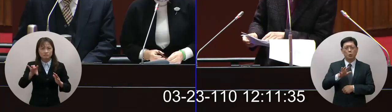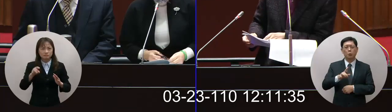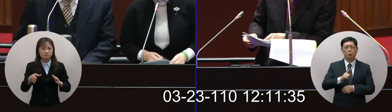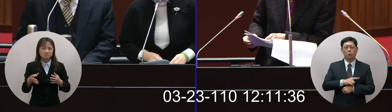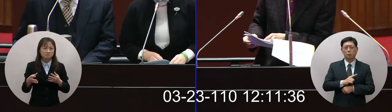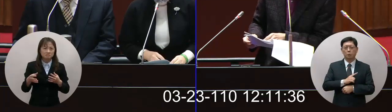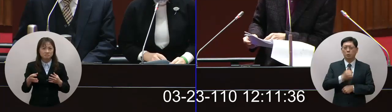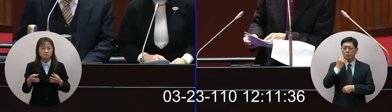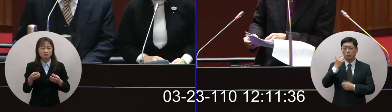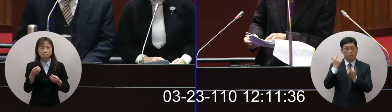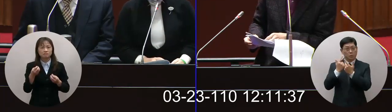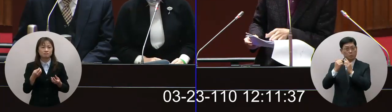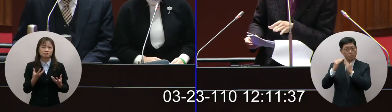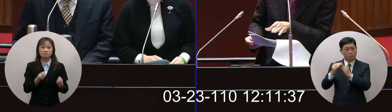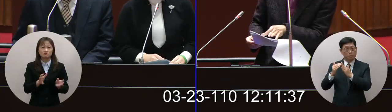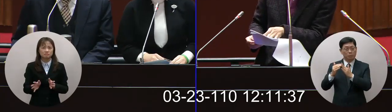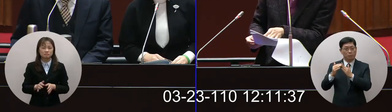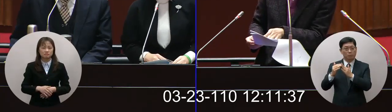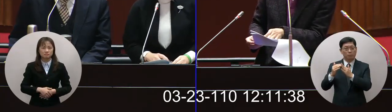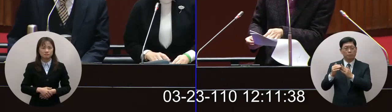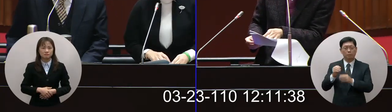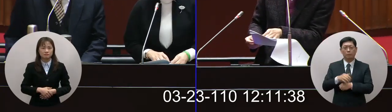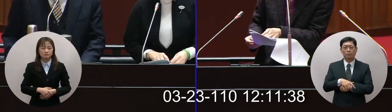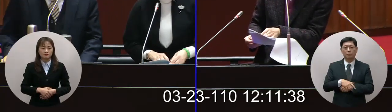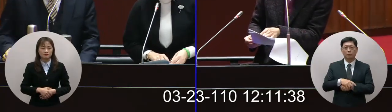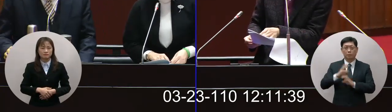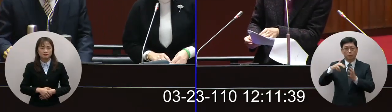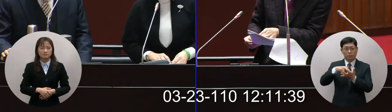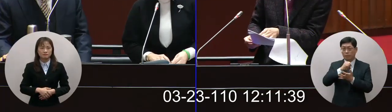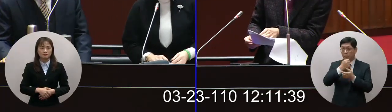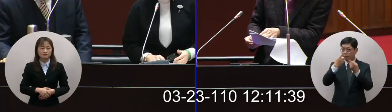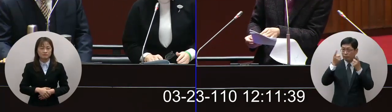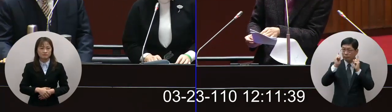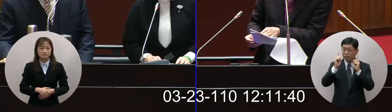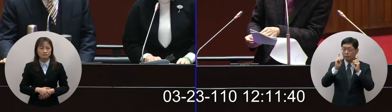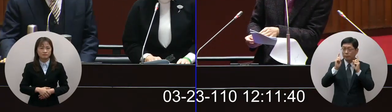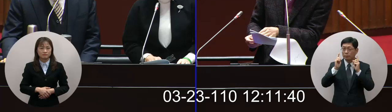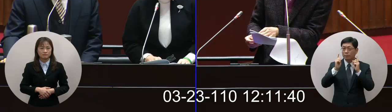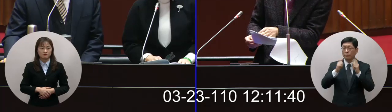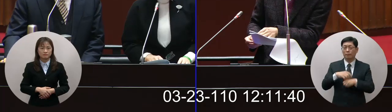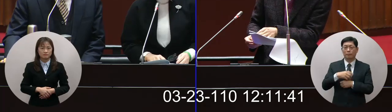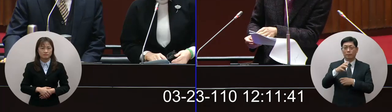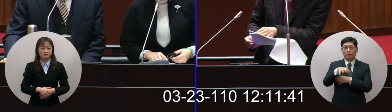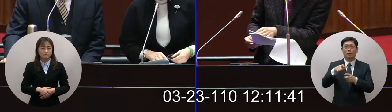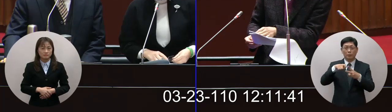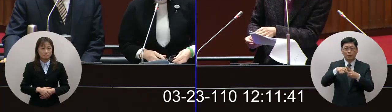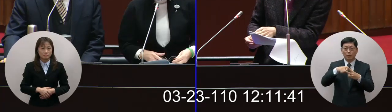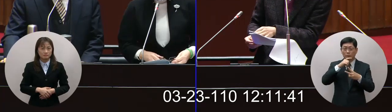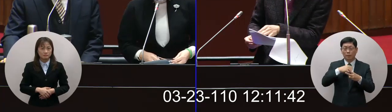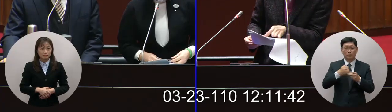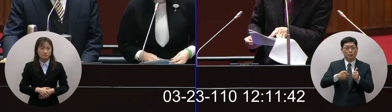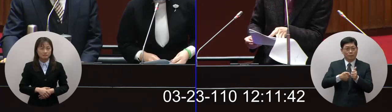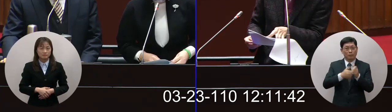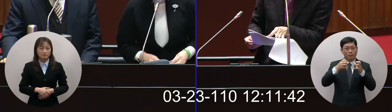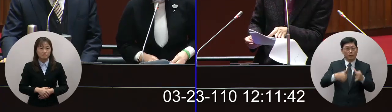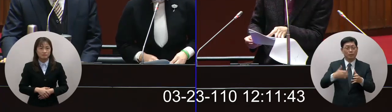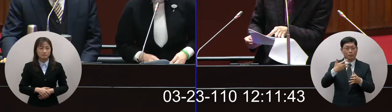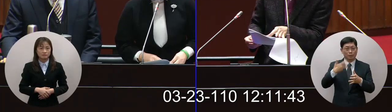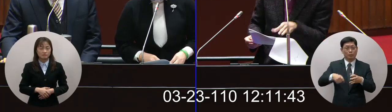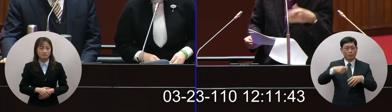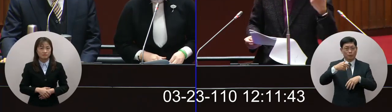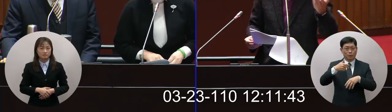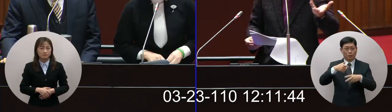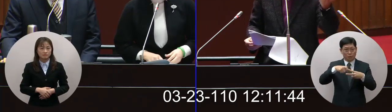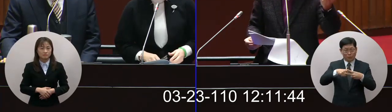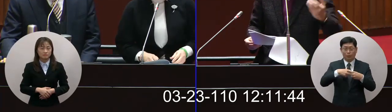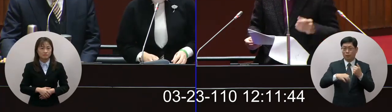跟那个台北市哈， 是 就是国立台湾大学农工学院附设水工试验所那个地